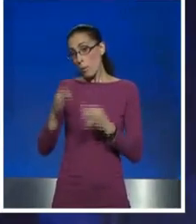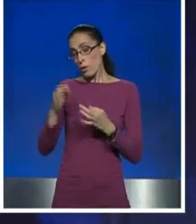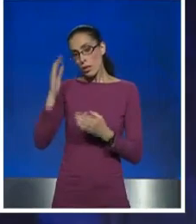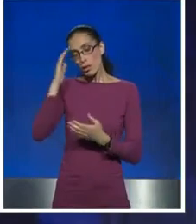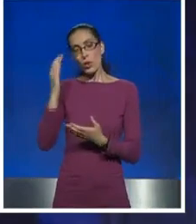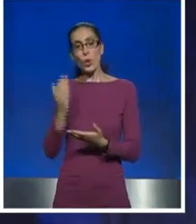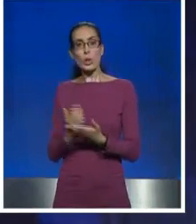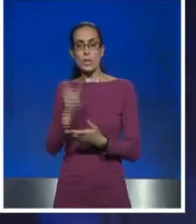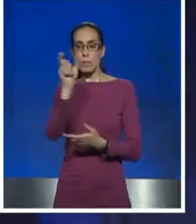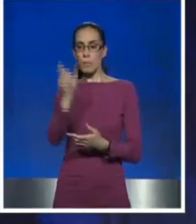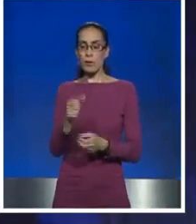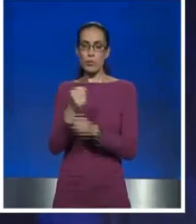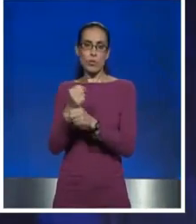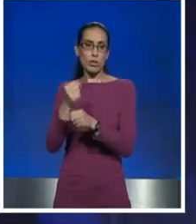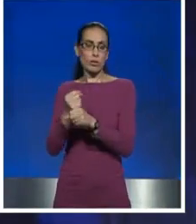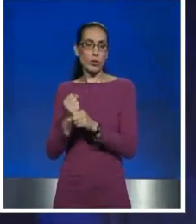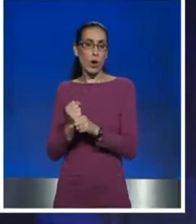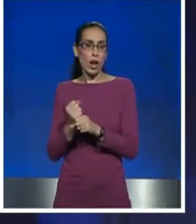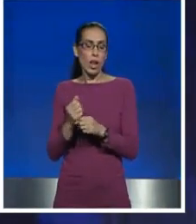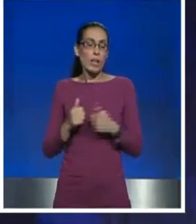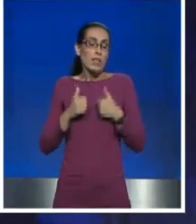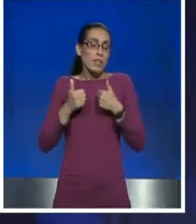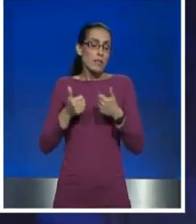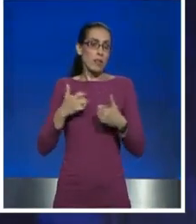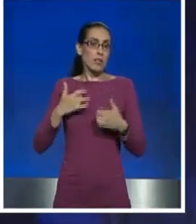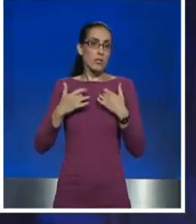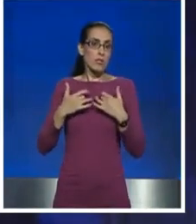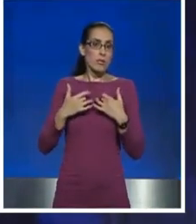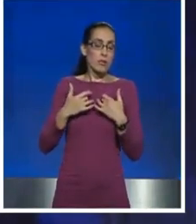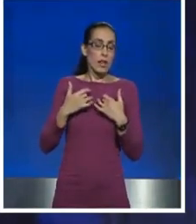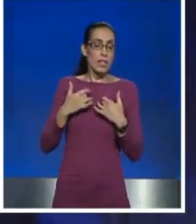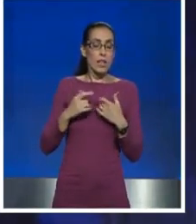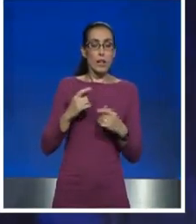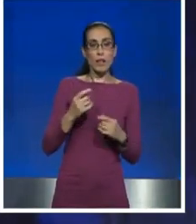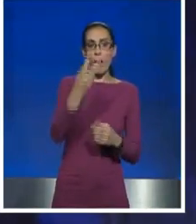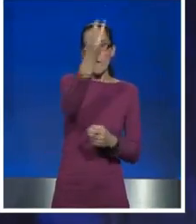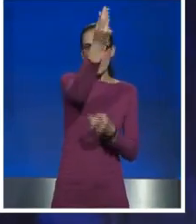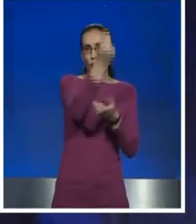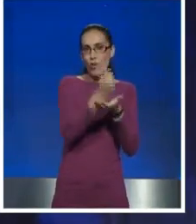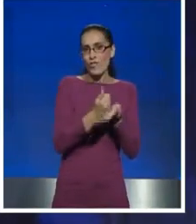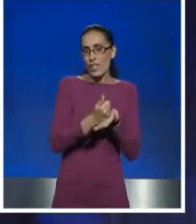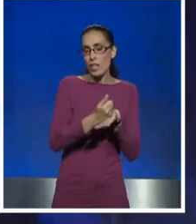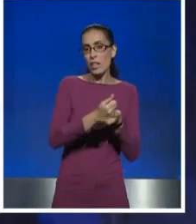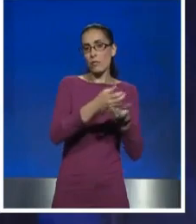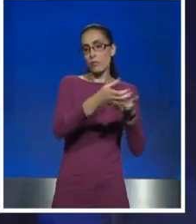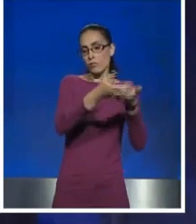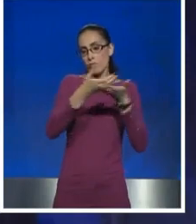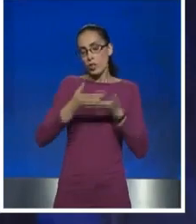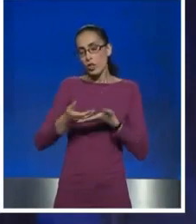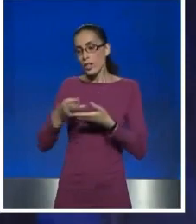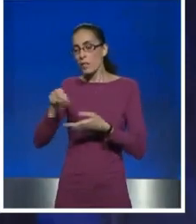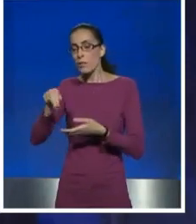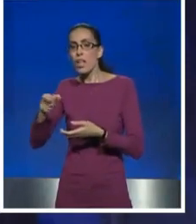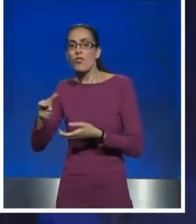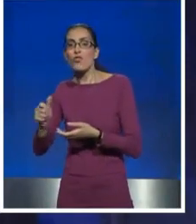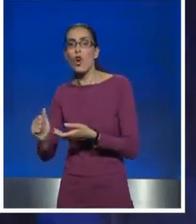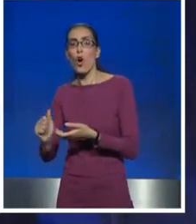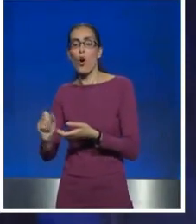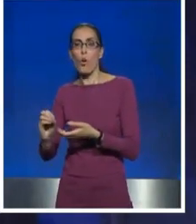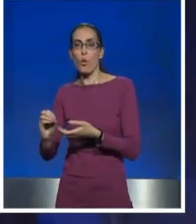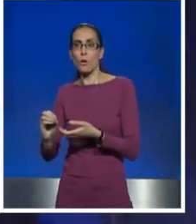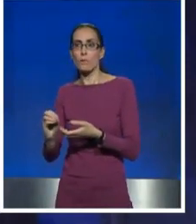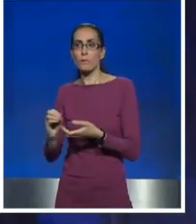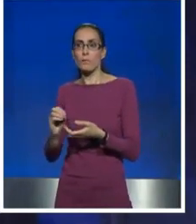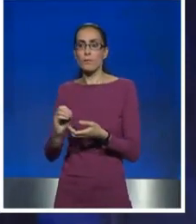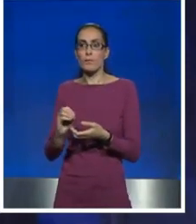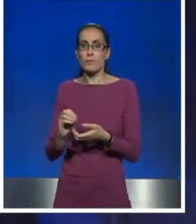iktar interessat fuq il-grants li ġejjin mill-Integrated Fund, il-miljuni kbar li jieħdu l-NGOs li minn tnej